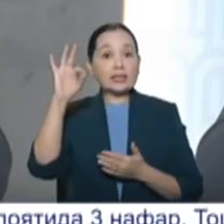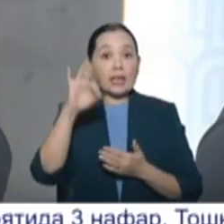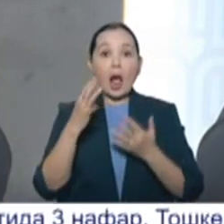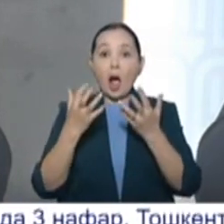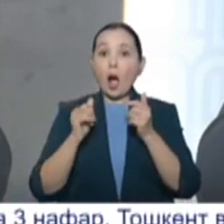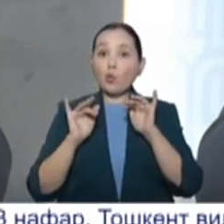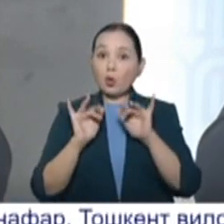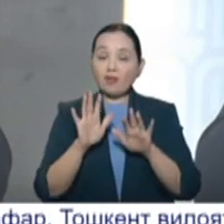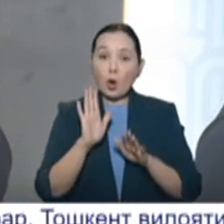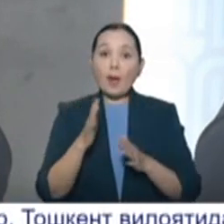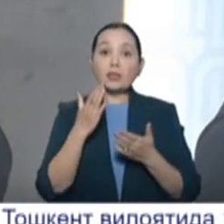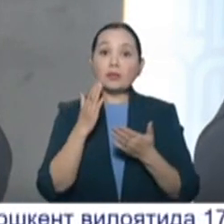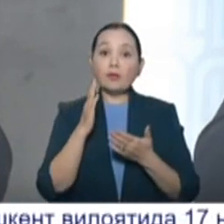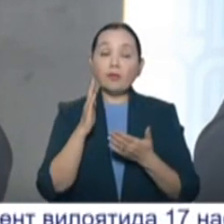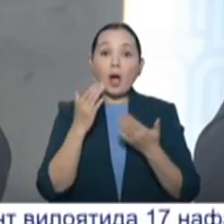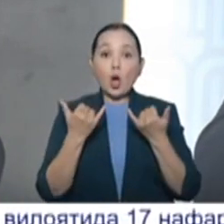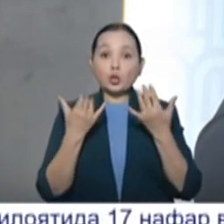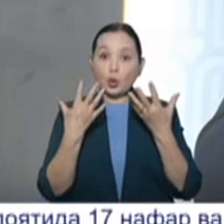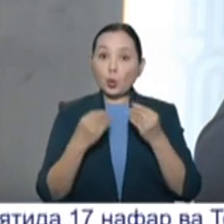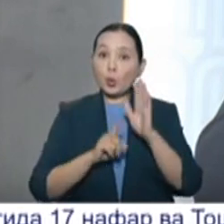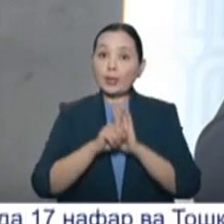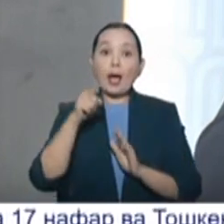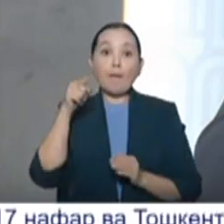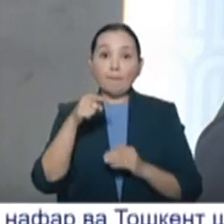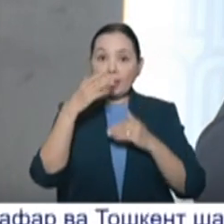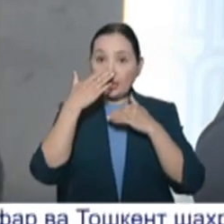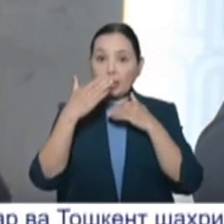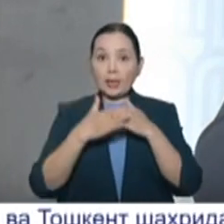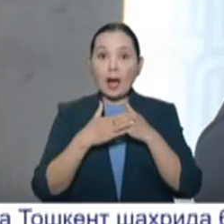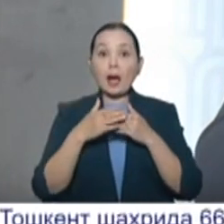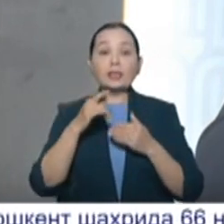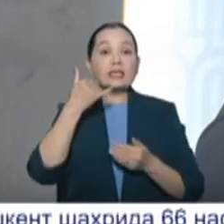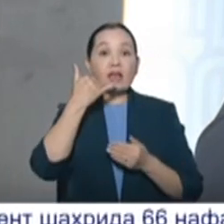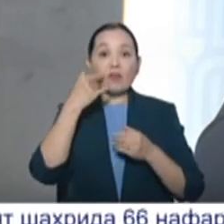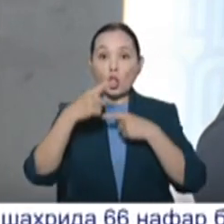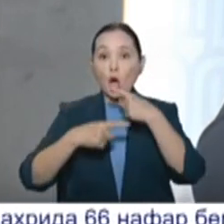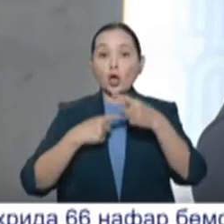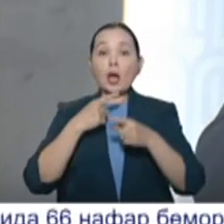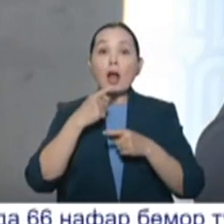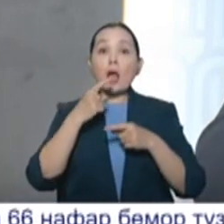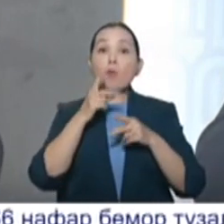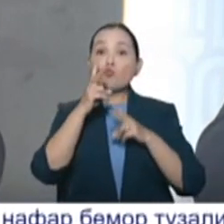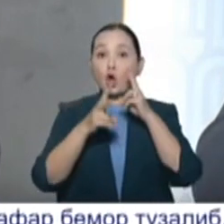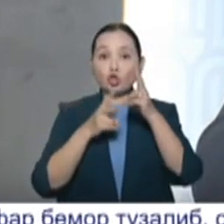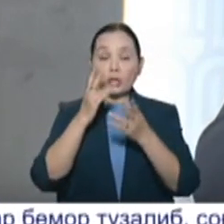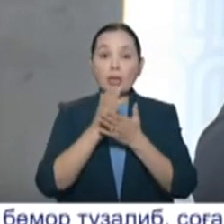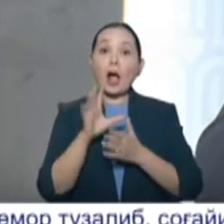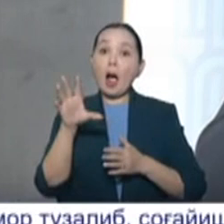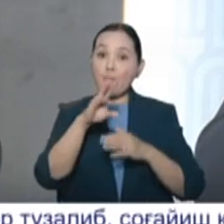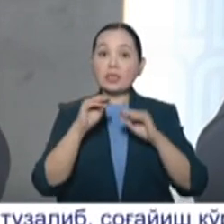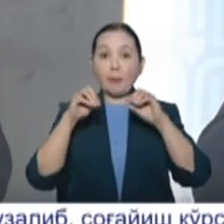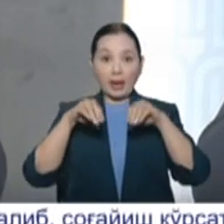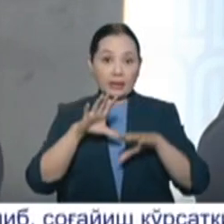qilib olamiz va hozirgi kunga kelib уже 1000 tadan yaqin bu telefon orqali murojaatlar tushdi va hammasi u bartaraf